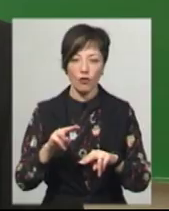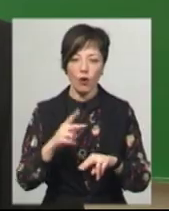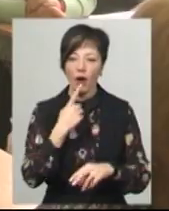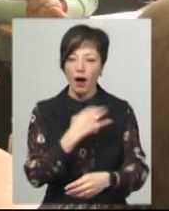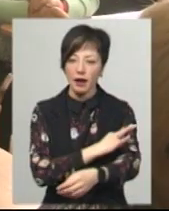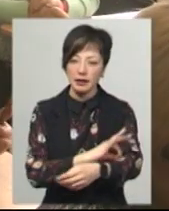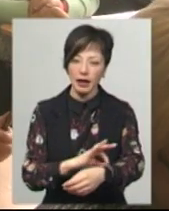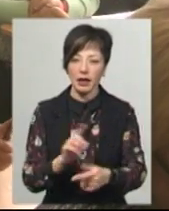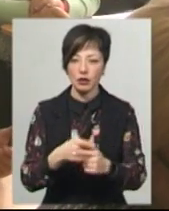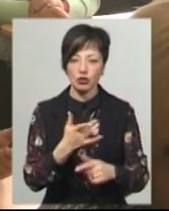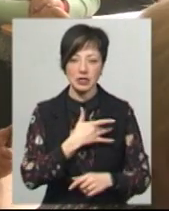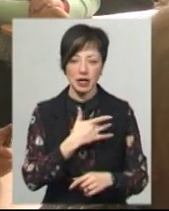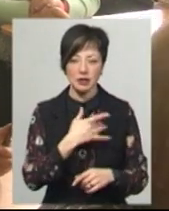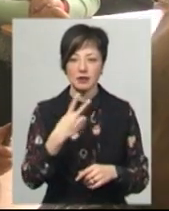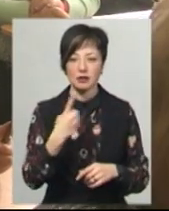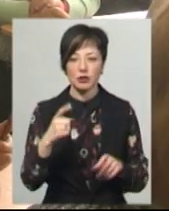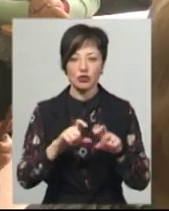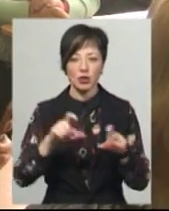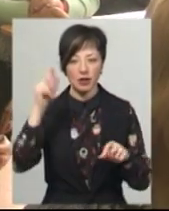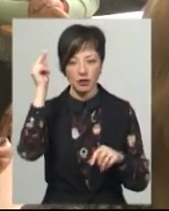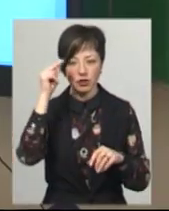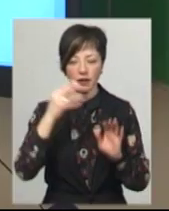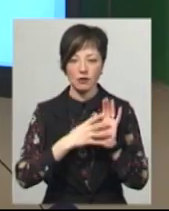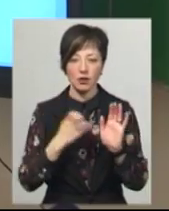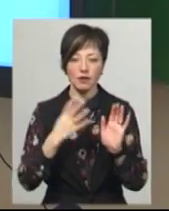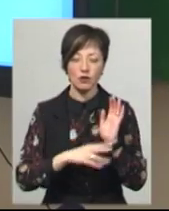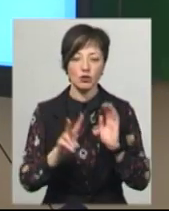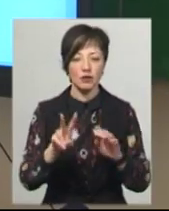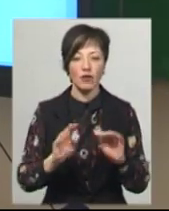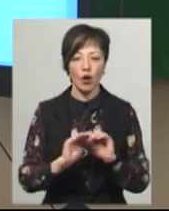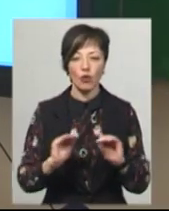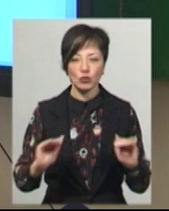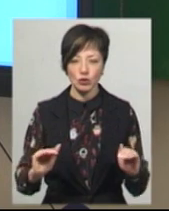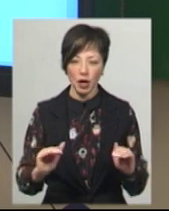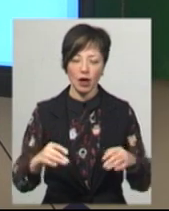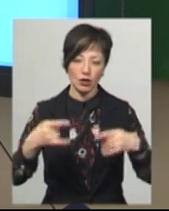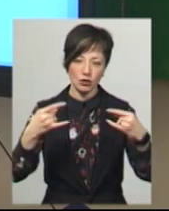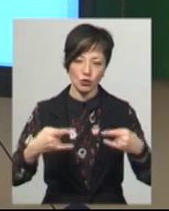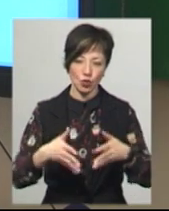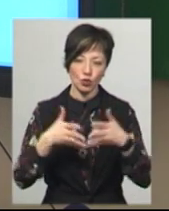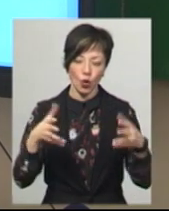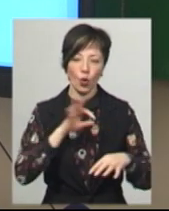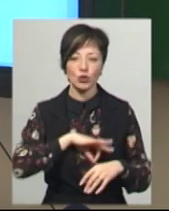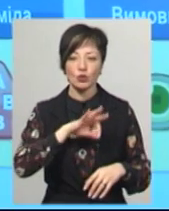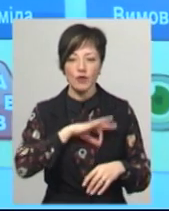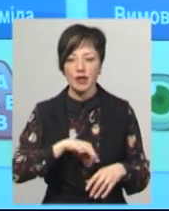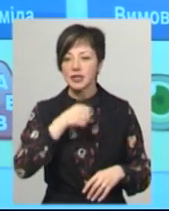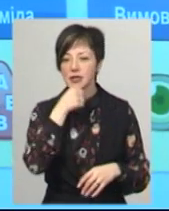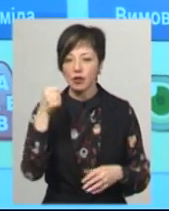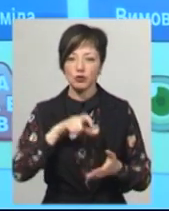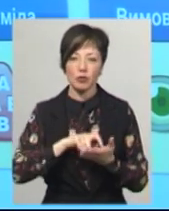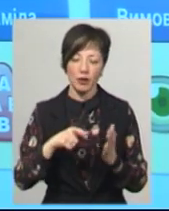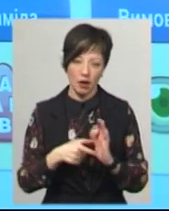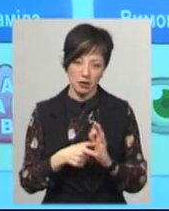артерії чи серця. У 21-й школі навчається 992 учня. Інтерактивною дошкою користуватимуться